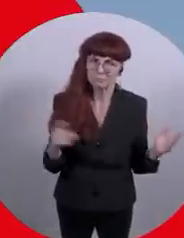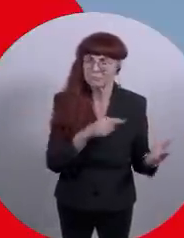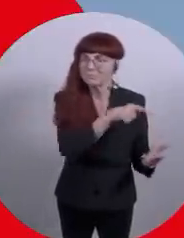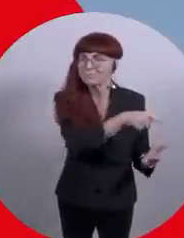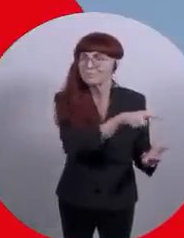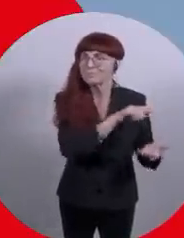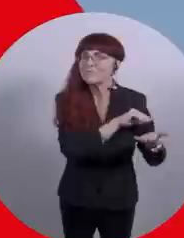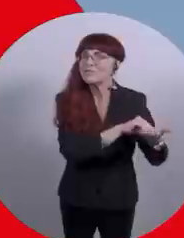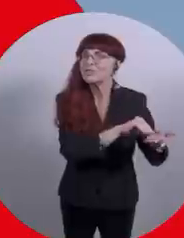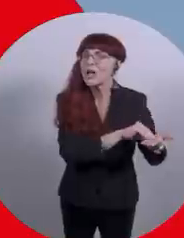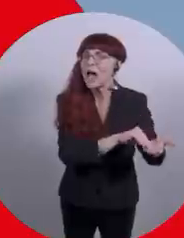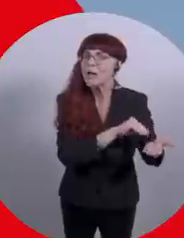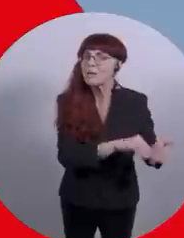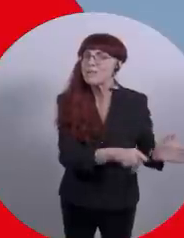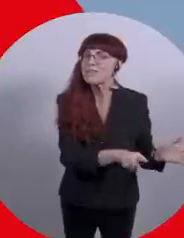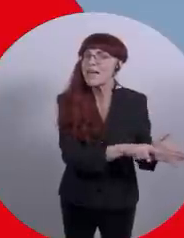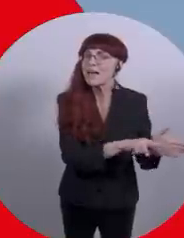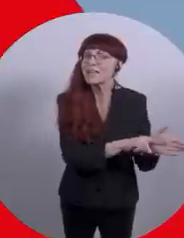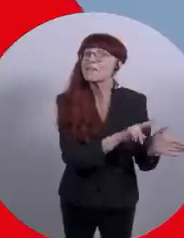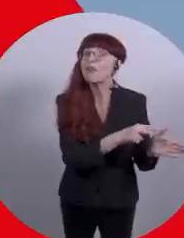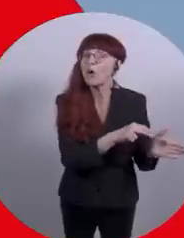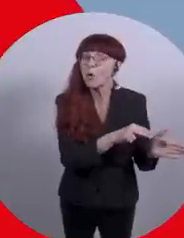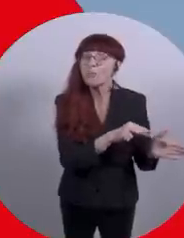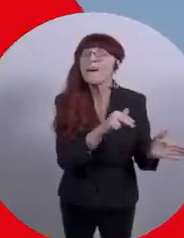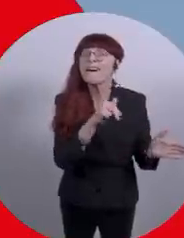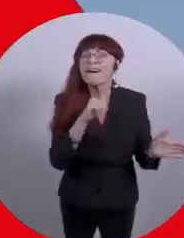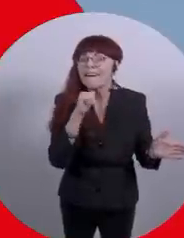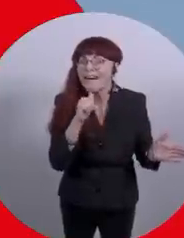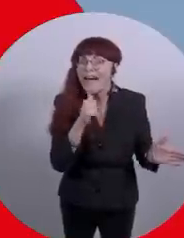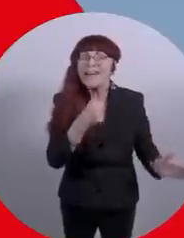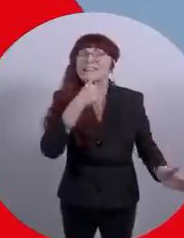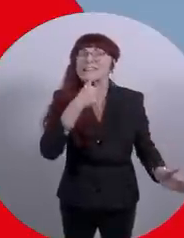einzigen sind bekommen genau aus diesen besagten Gründen